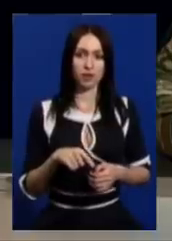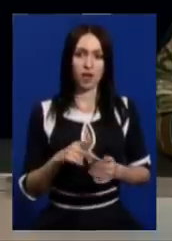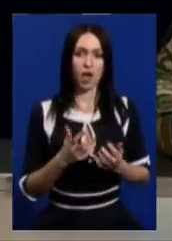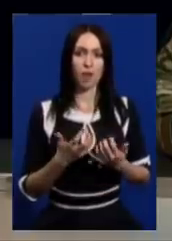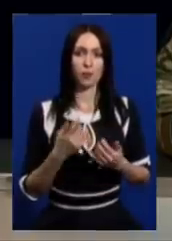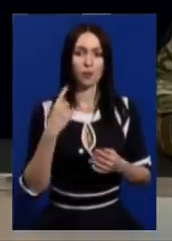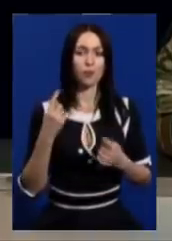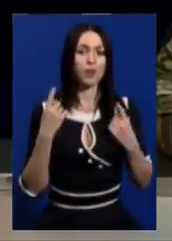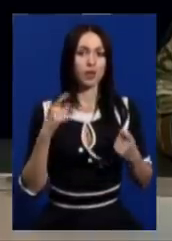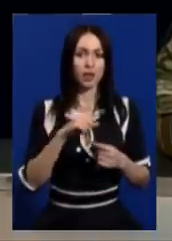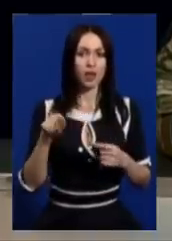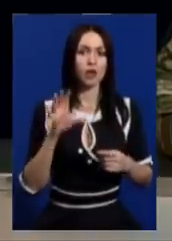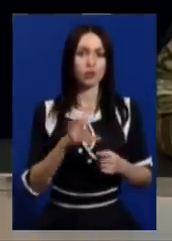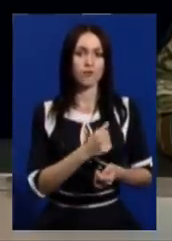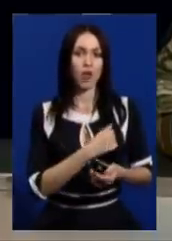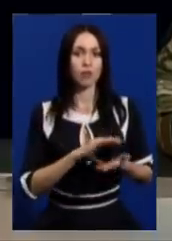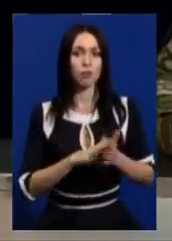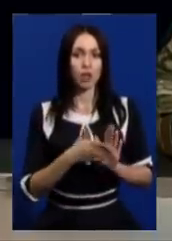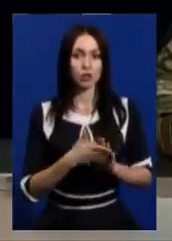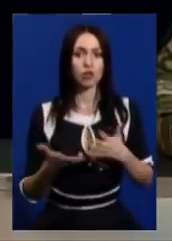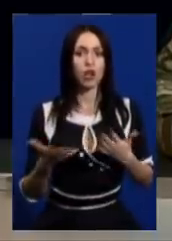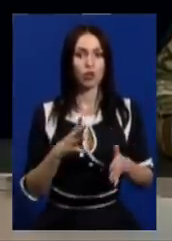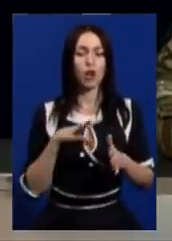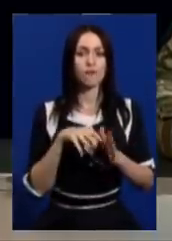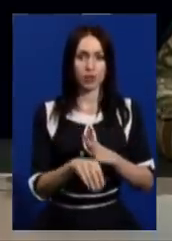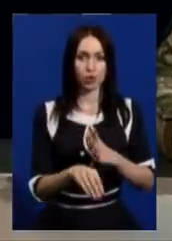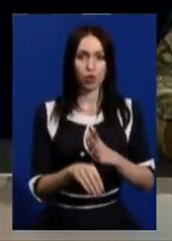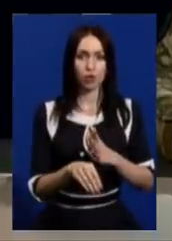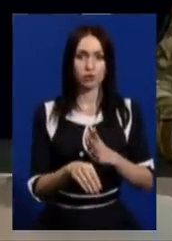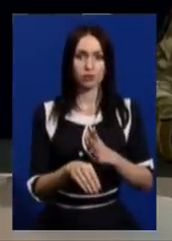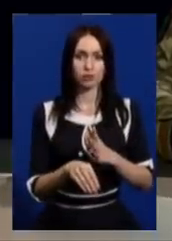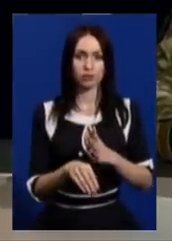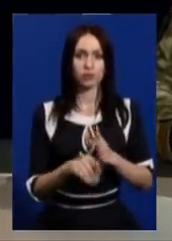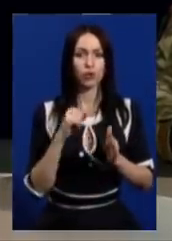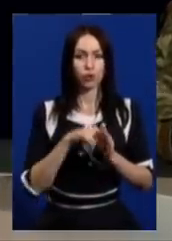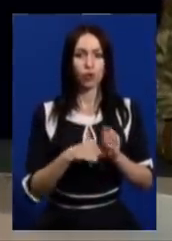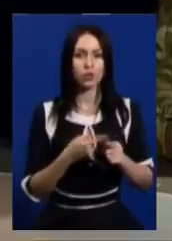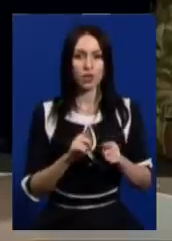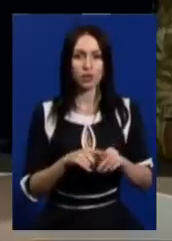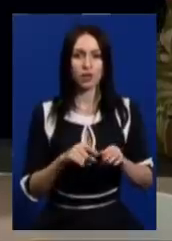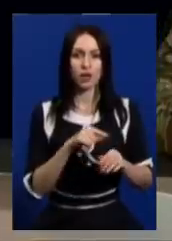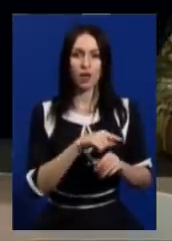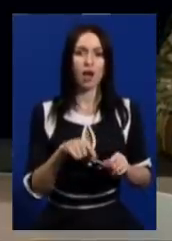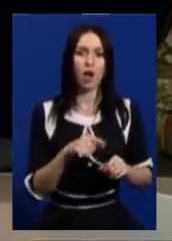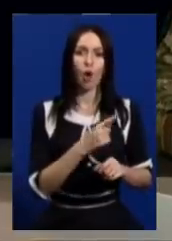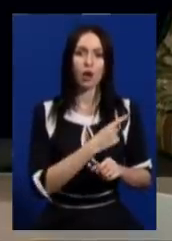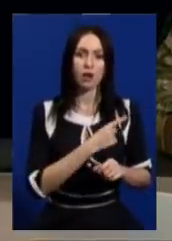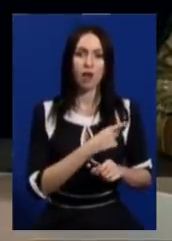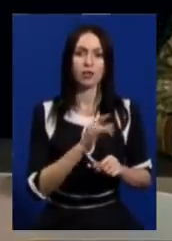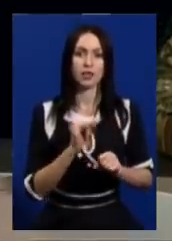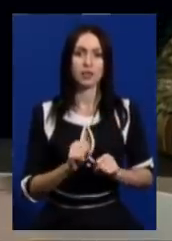перекликаются с вот военным положением, которое введено. Да? То есть это функция охраны и